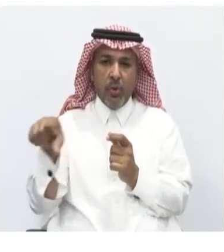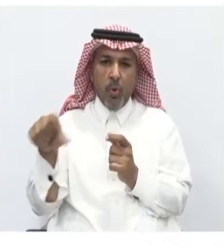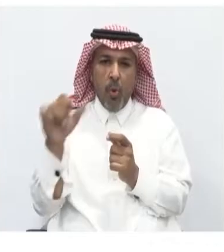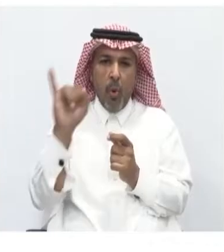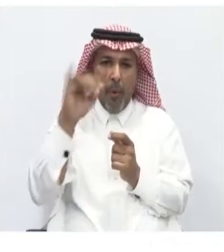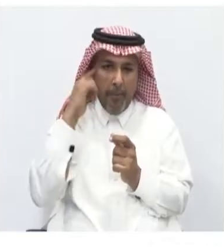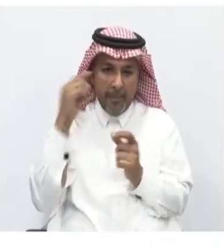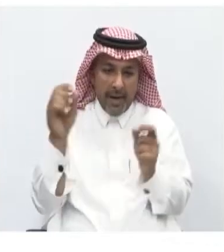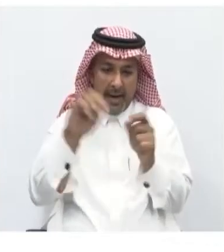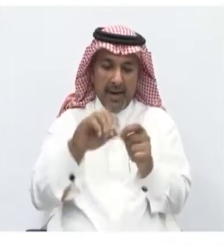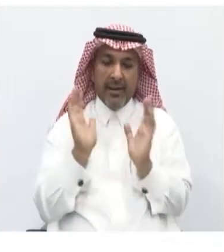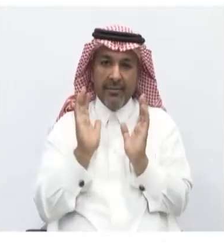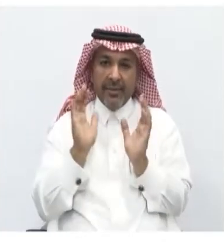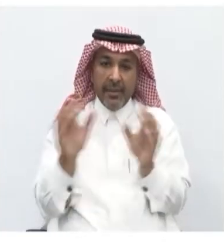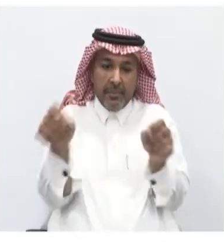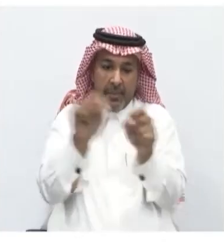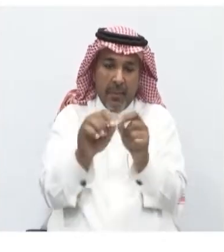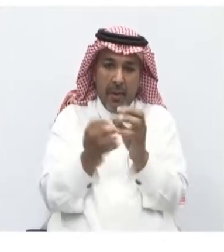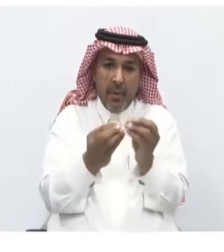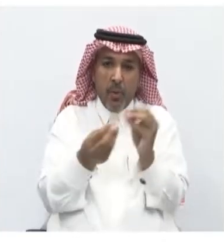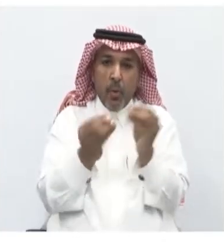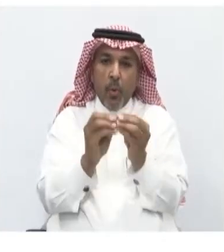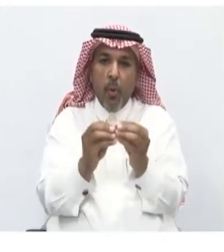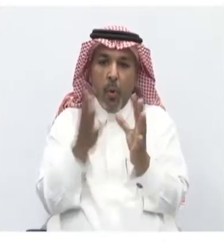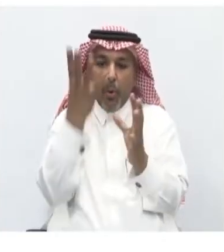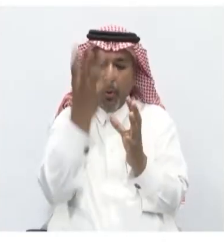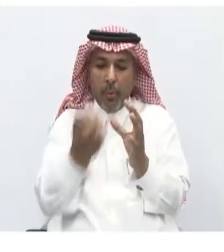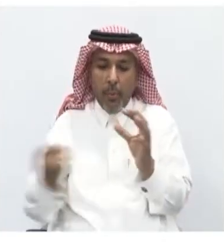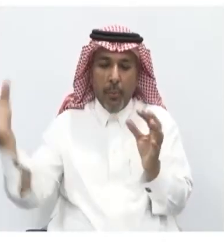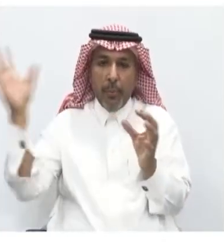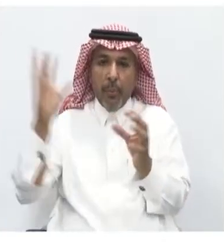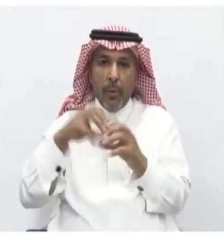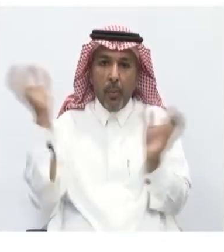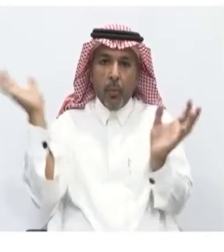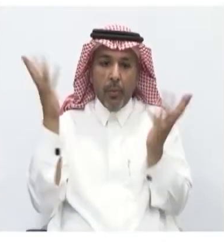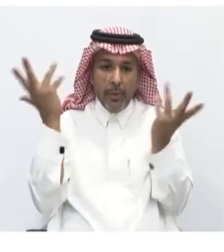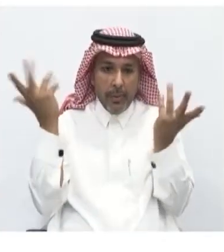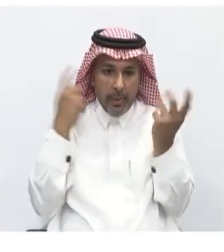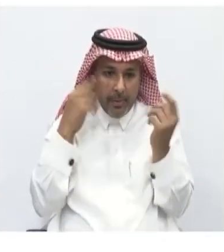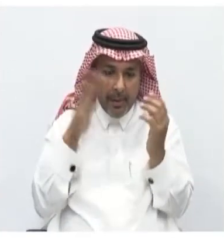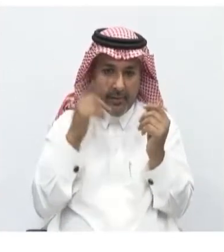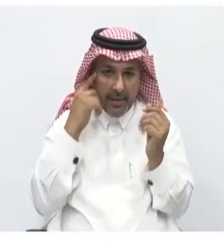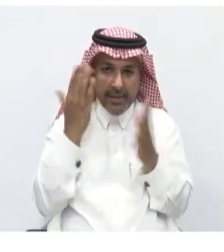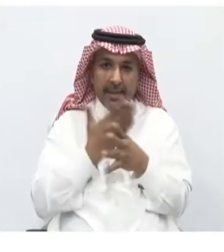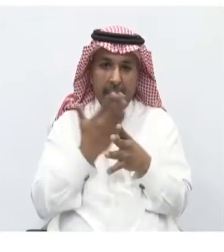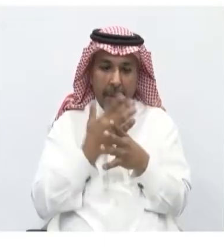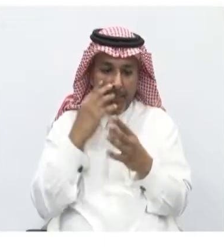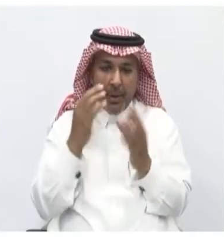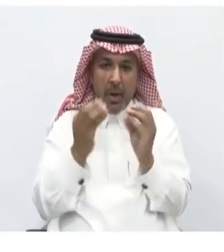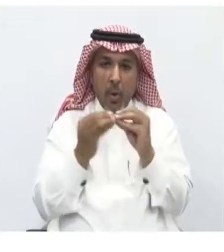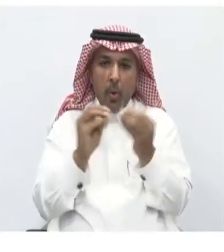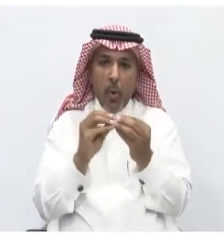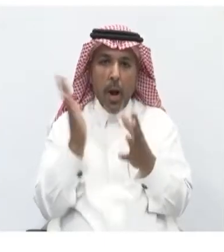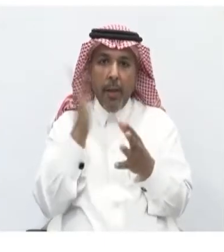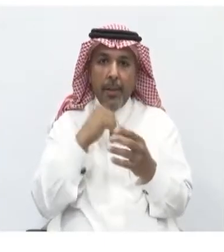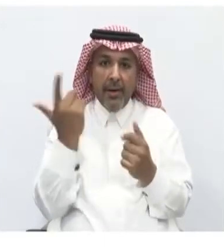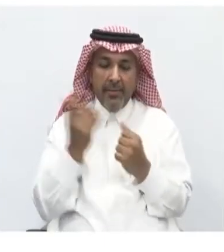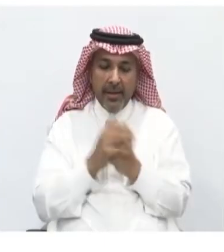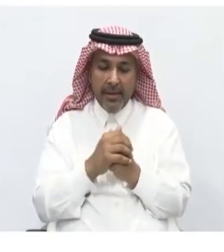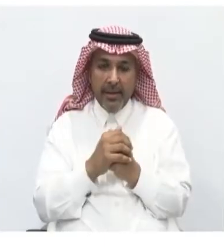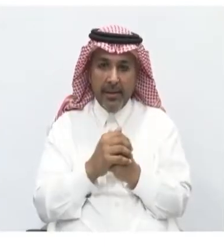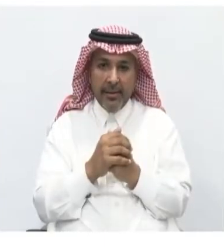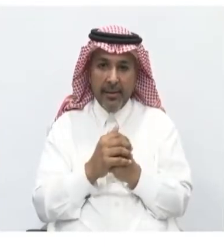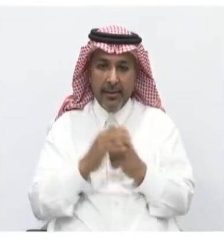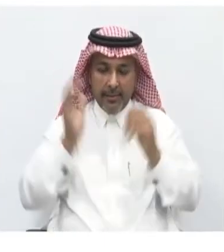اكتب استنتاجك ماذا نستنتج لماذا اصبح اللون شفاف لماذا اصبح اللون شفاف